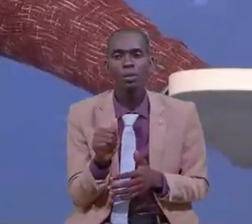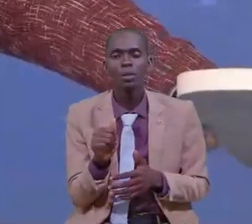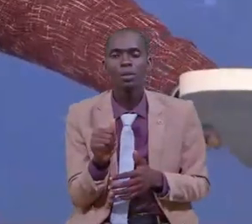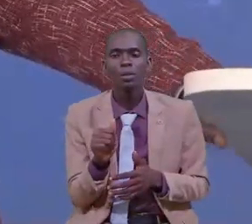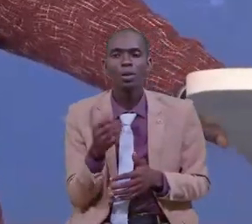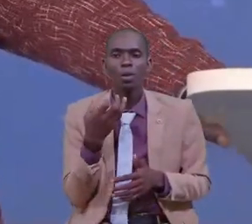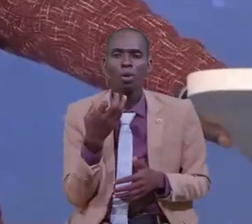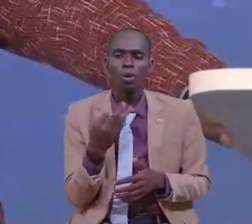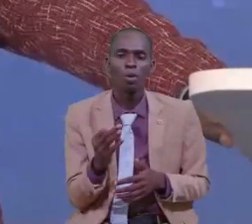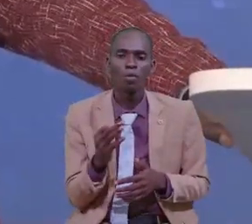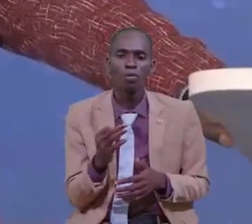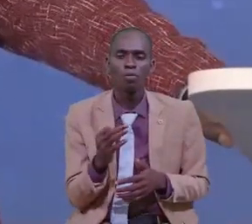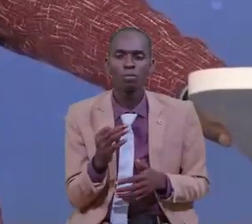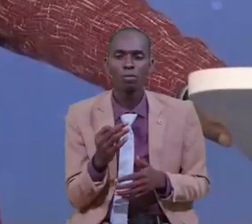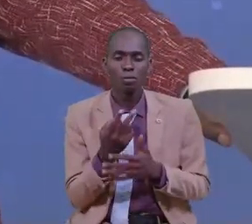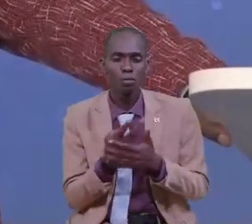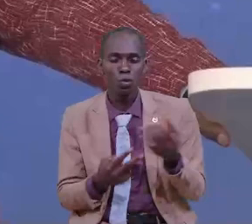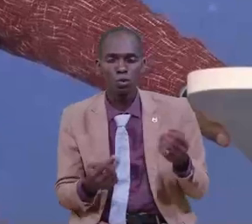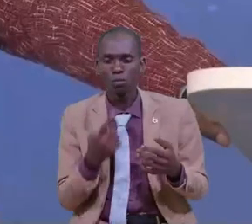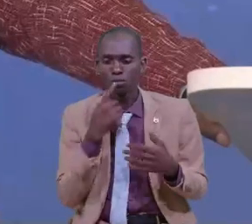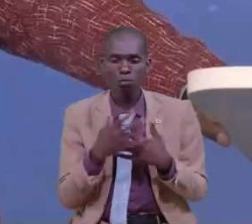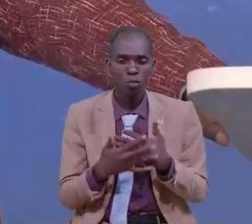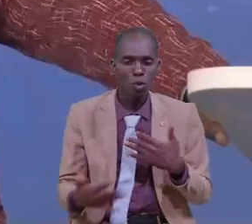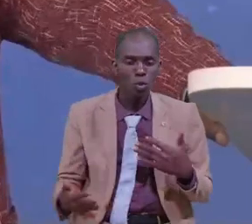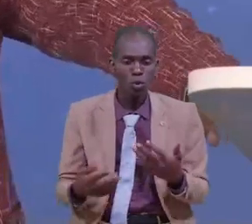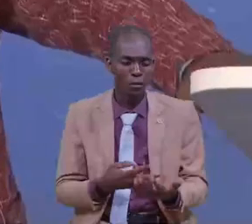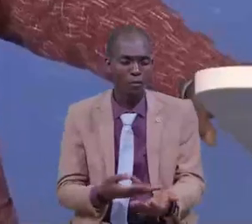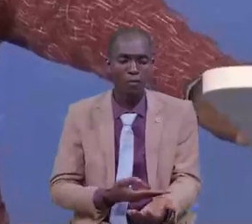des os de sang, de tissu,